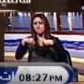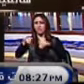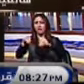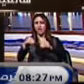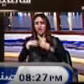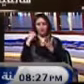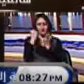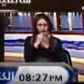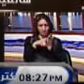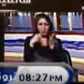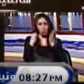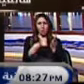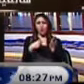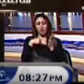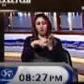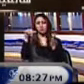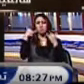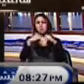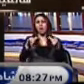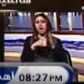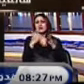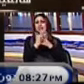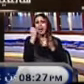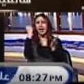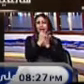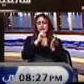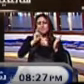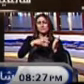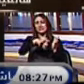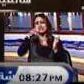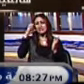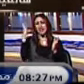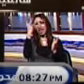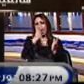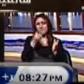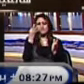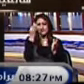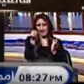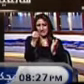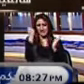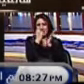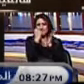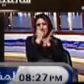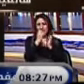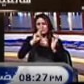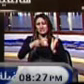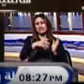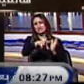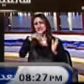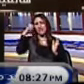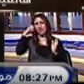بيحب يقف على الطريق السريع وياخد لحمه بيضه من هل عاش اي اختام وما لهاش اي دلالات ان هي اتذبحت جوه